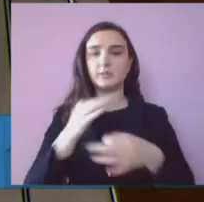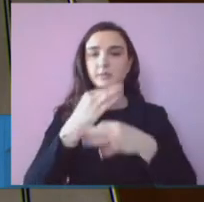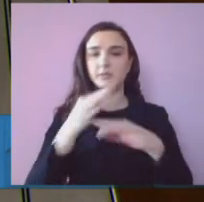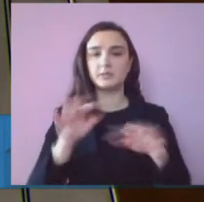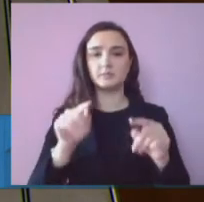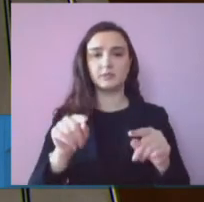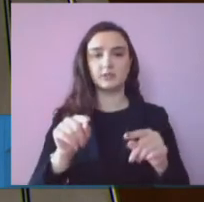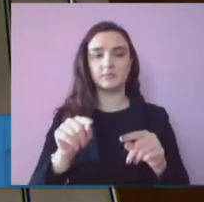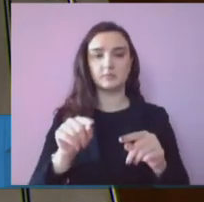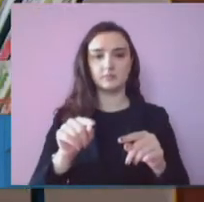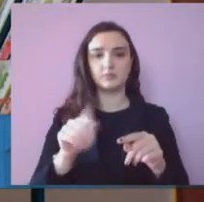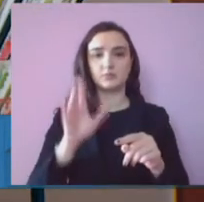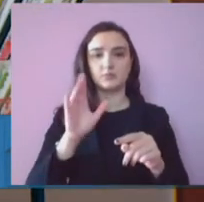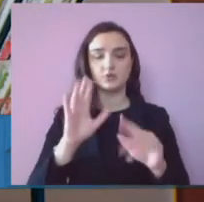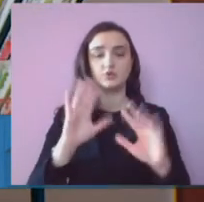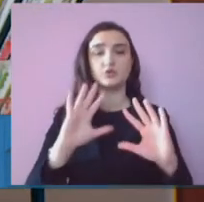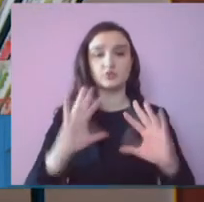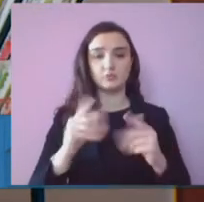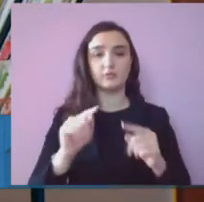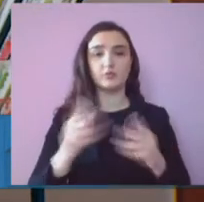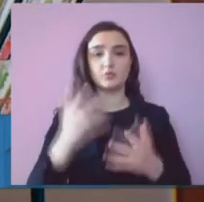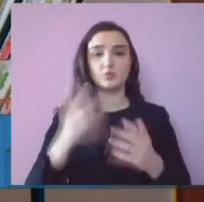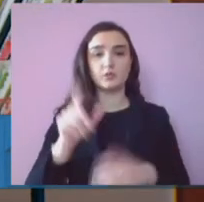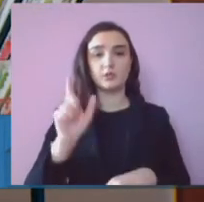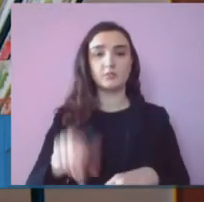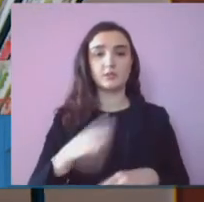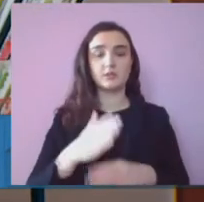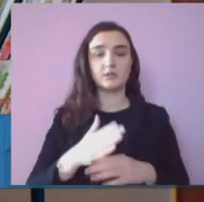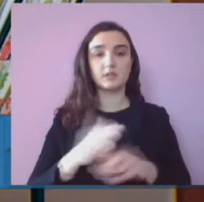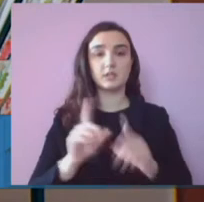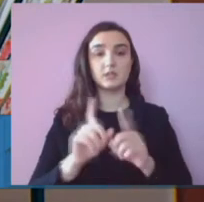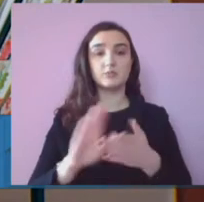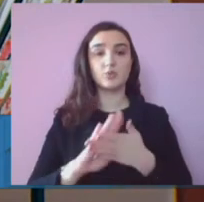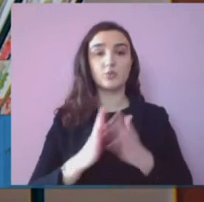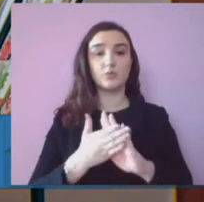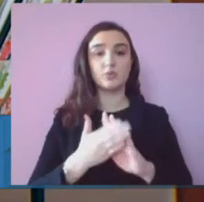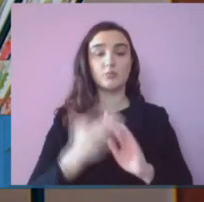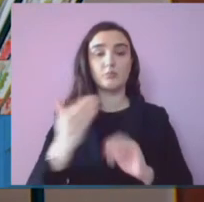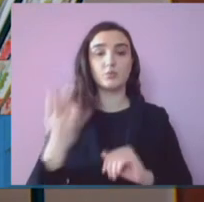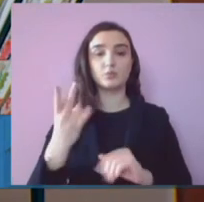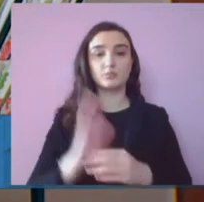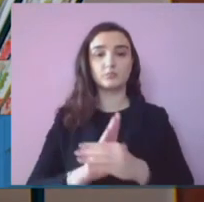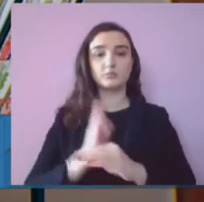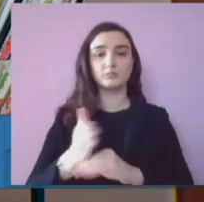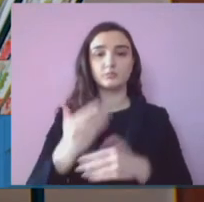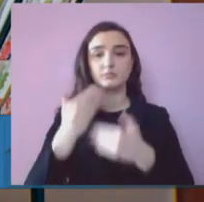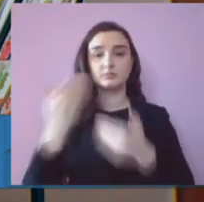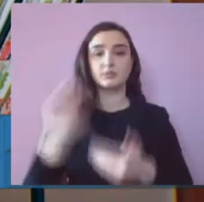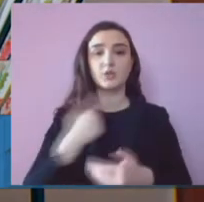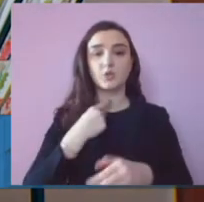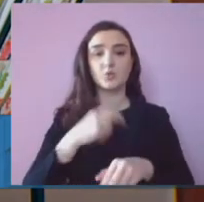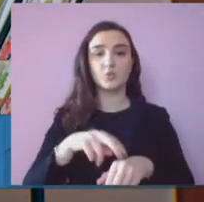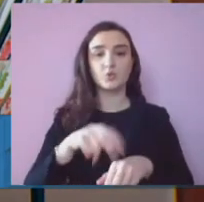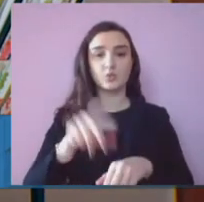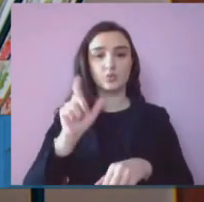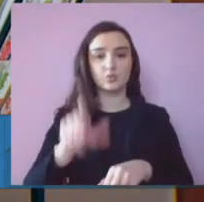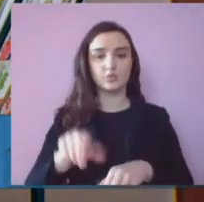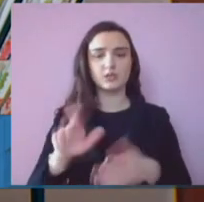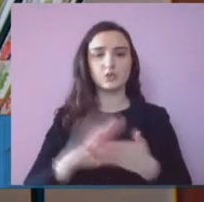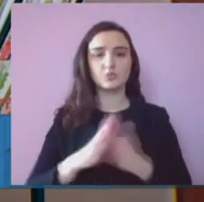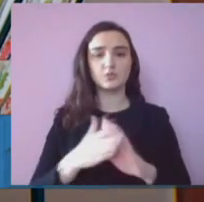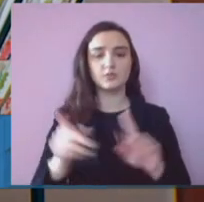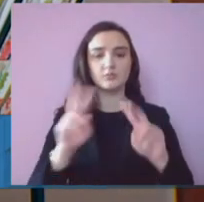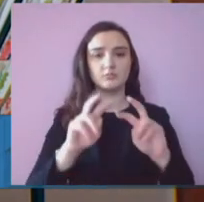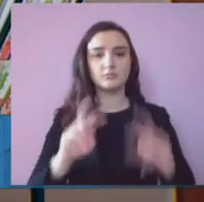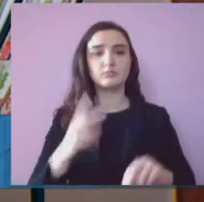ვარიანტში ნებისმიერ შემთხვევაში თუ კი ადამიანს ასეთი მდგომარეობა აქვს მან უნდა მიმართოს ენდოკრინოლოგს რომელიც სიტუაციაში გაერკვევა